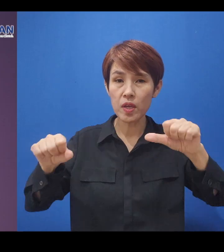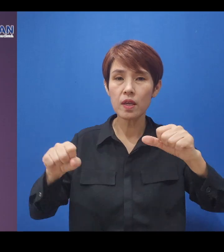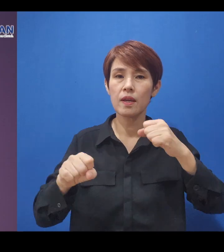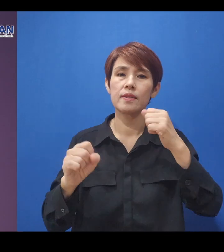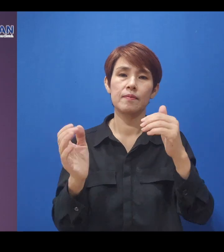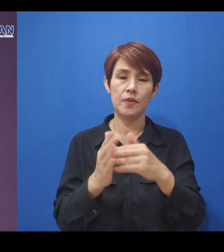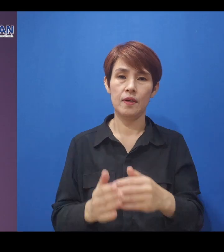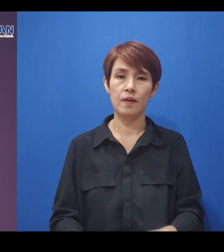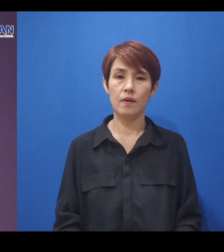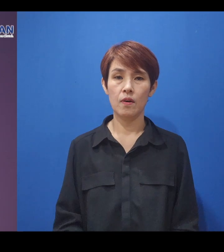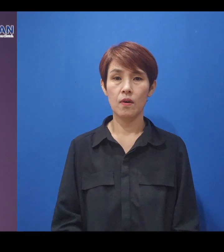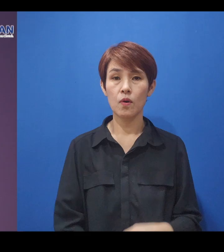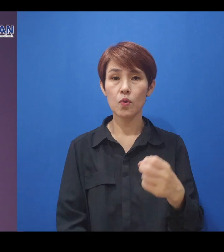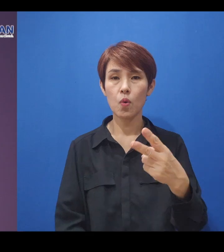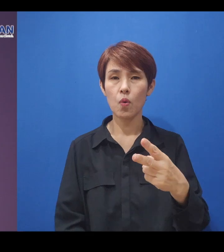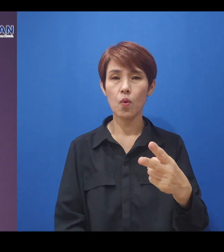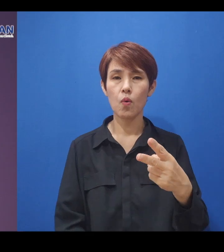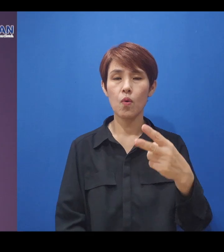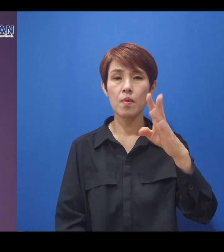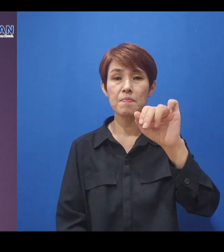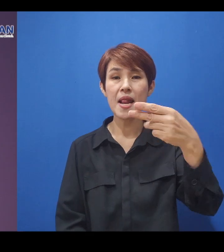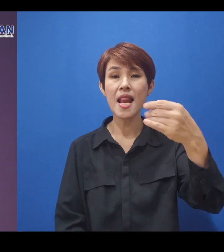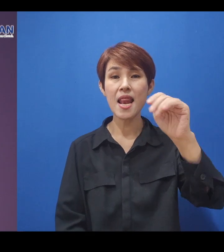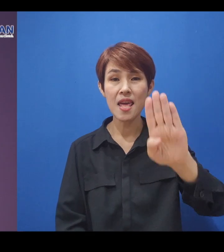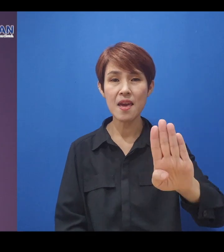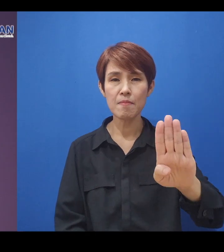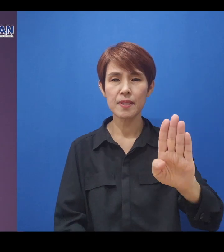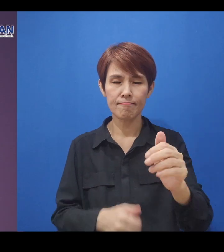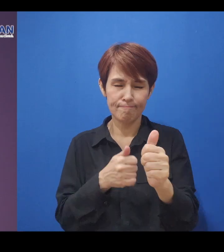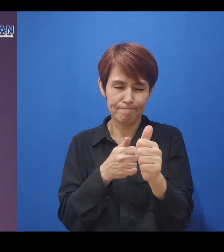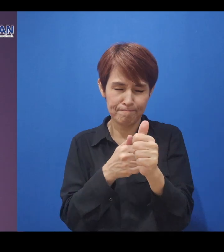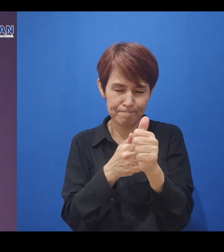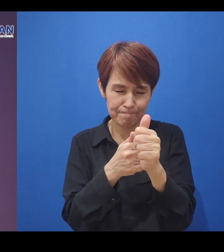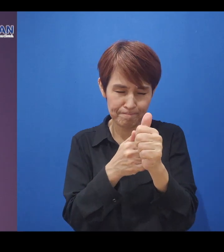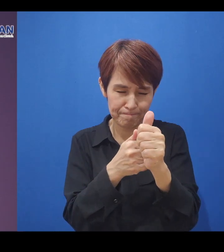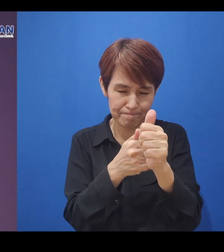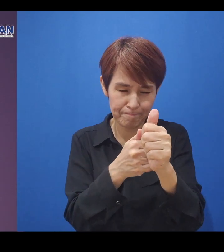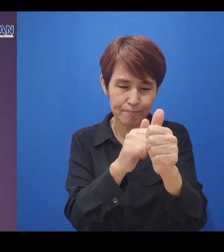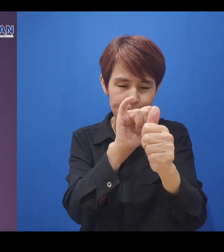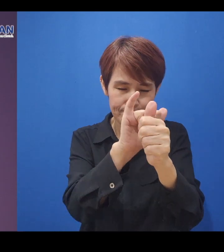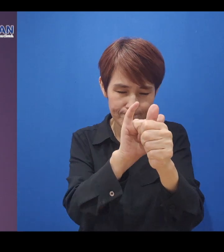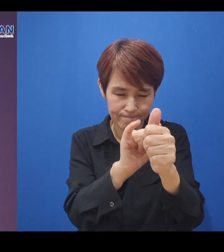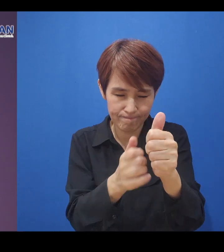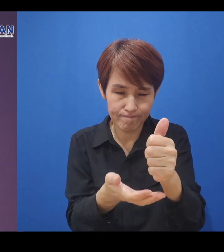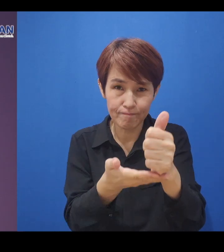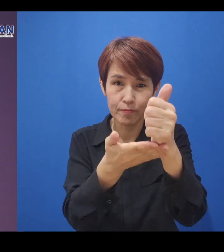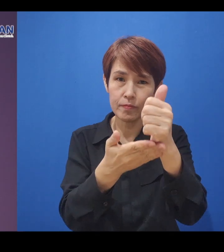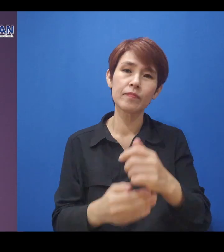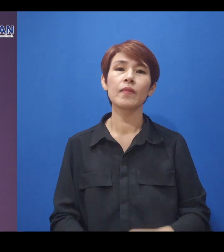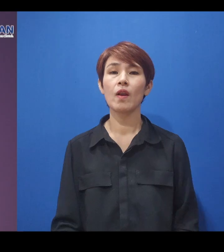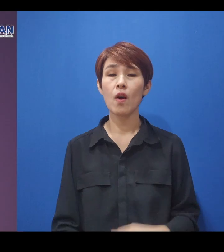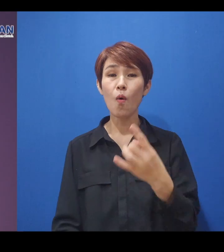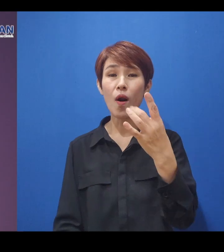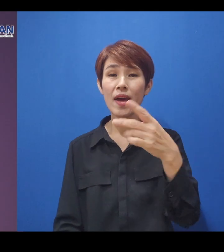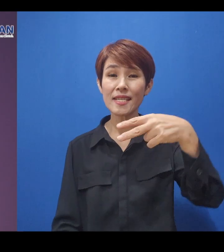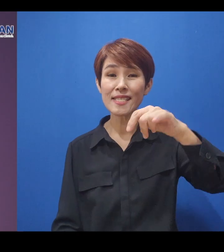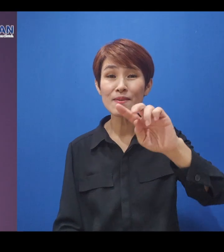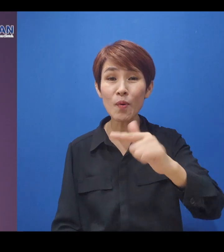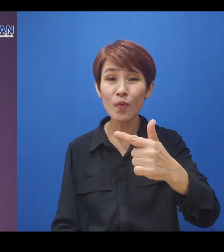둘째, 전심으로 빌립을 따라다녔다. 원래 남들 몰고 다니던